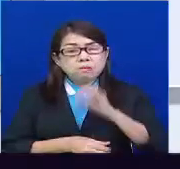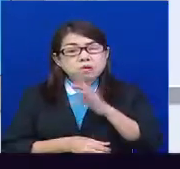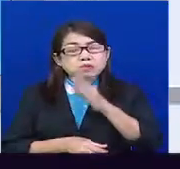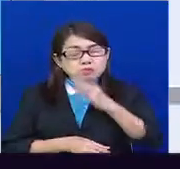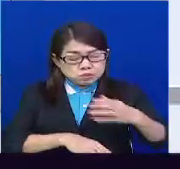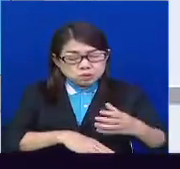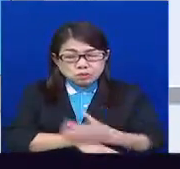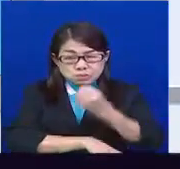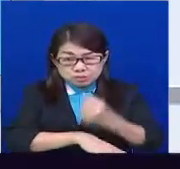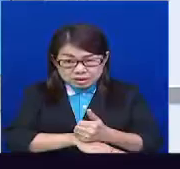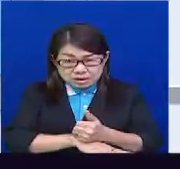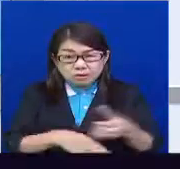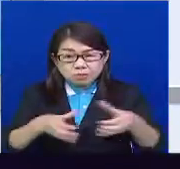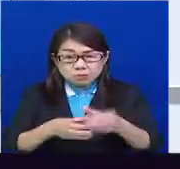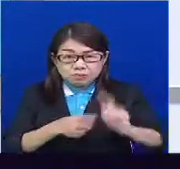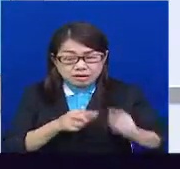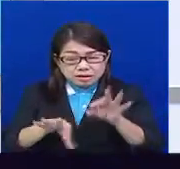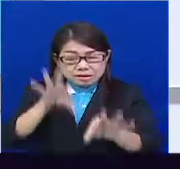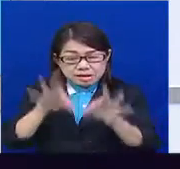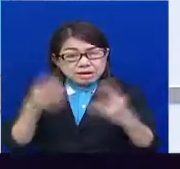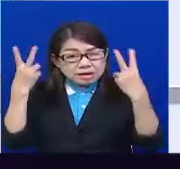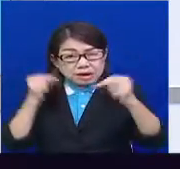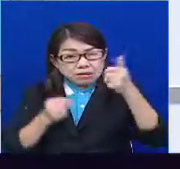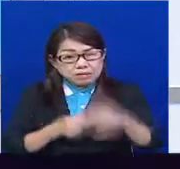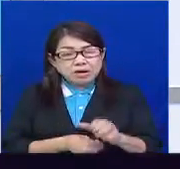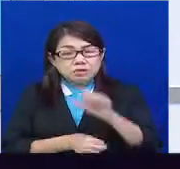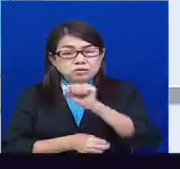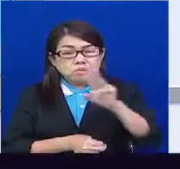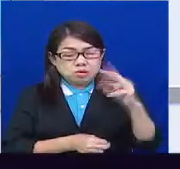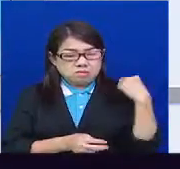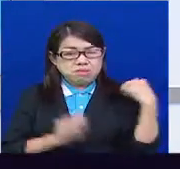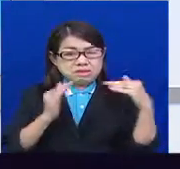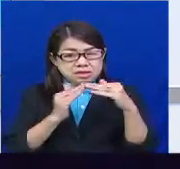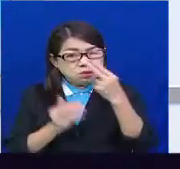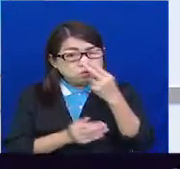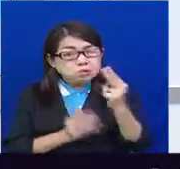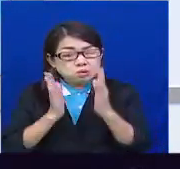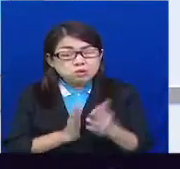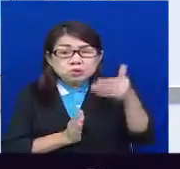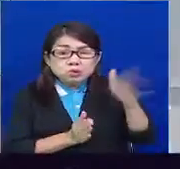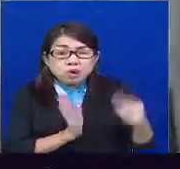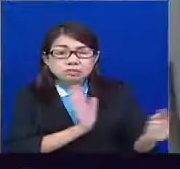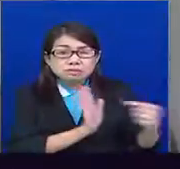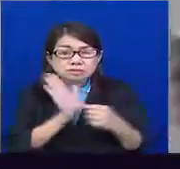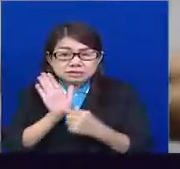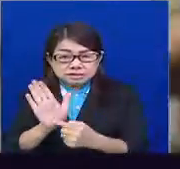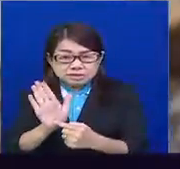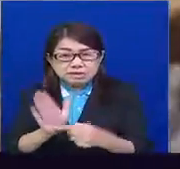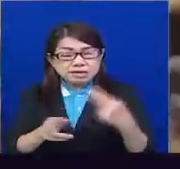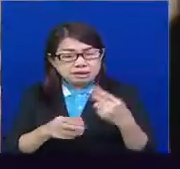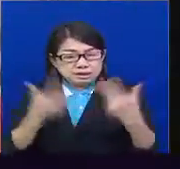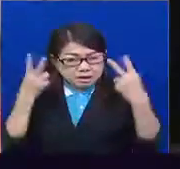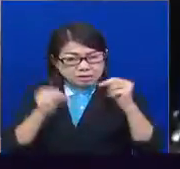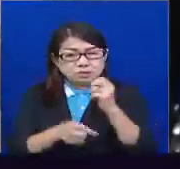นายกรัฐมนตรีไม่ได้สวมีสิทธิ์เสนอรายชื่อนายกรัฐมนตรีคนนอกได้ได้นายวิษณุเครืองามรองนายก